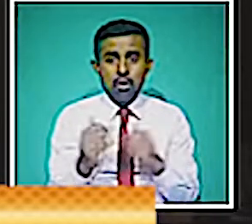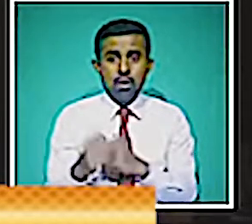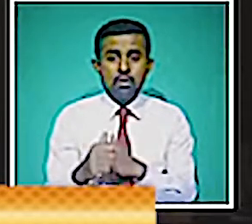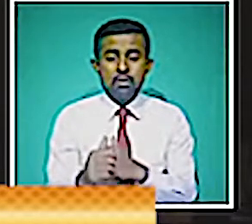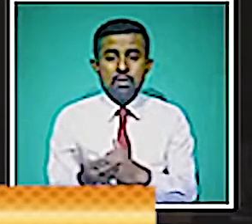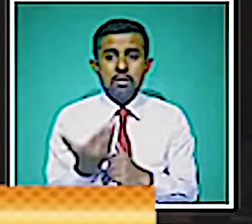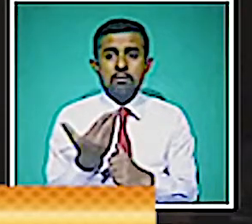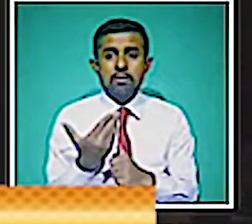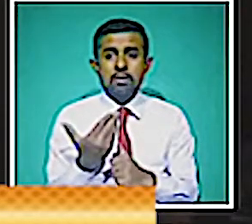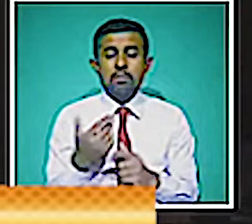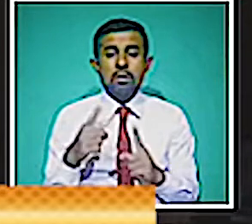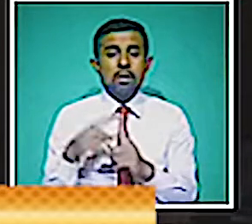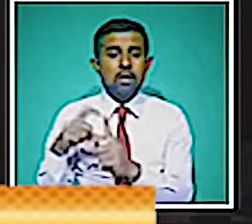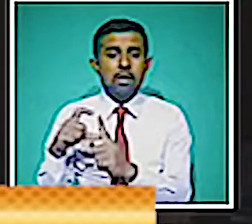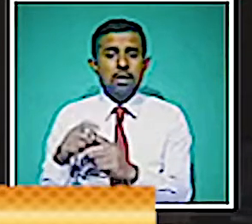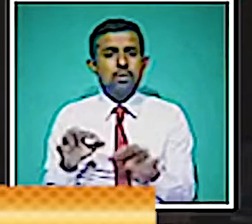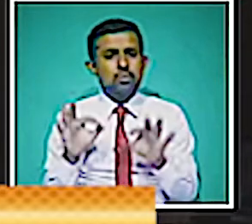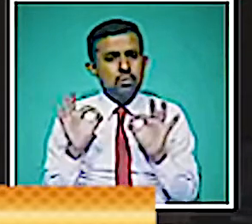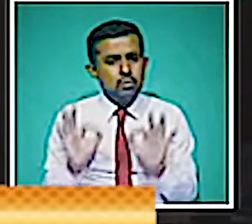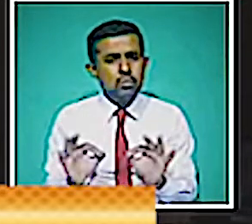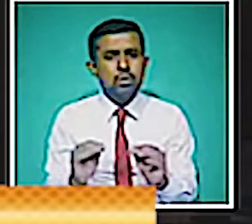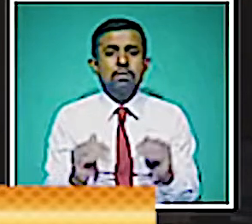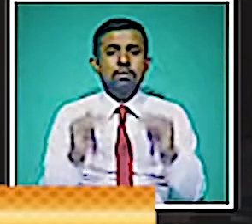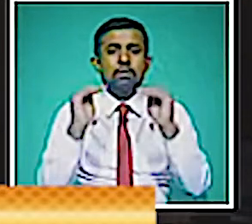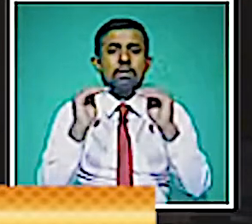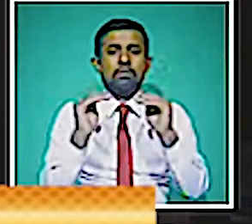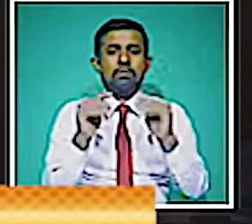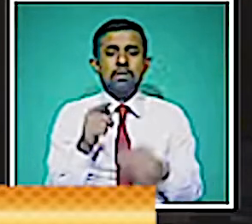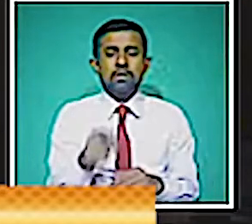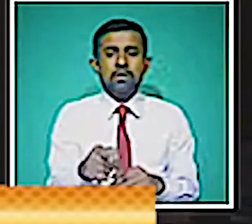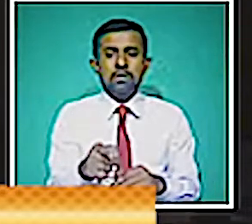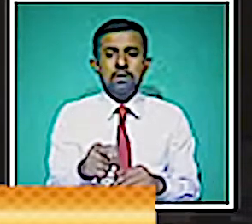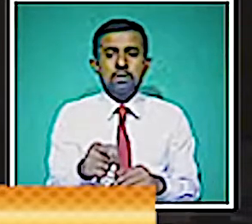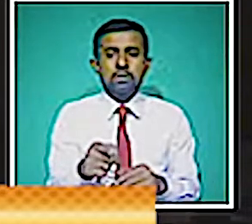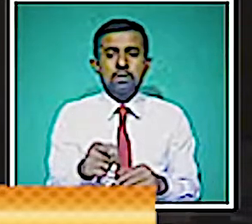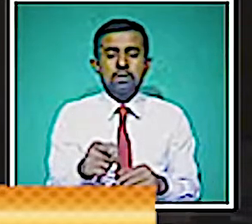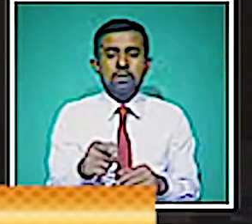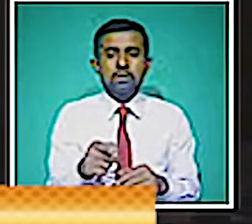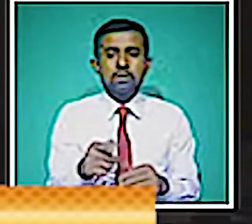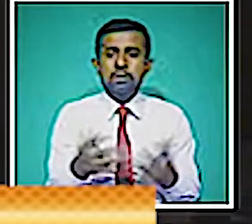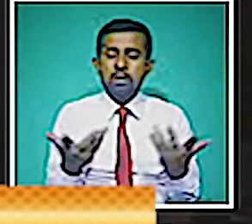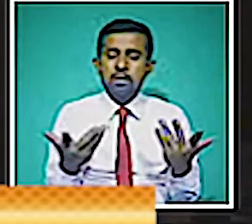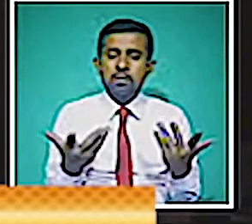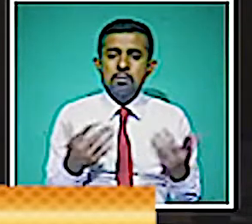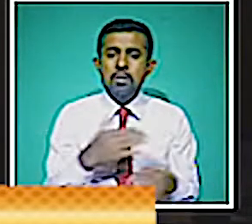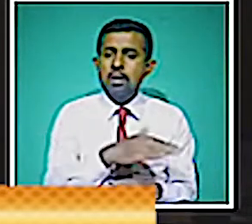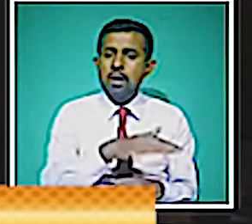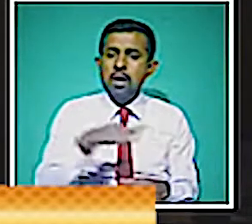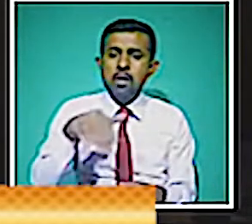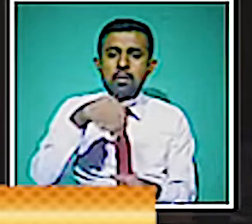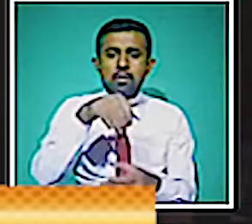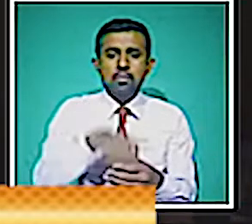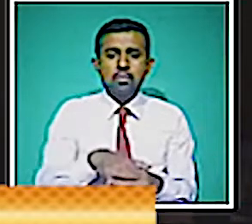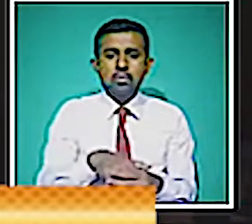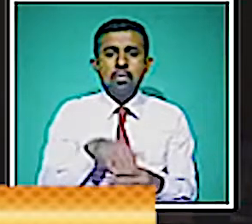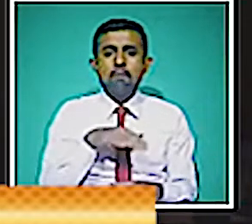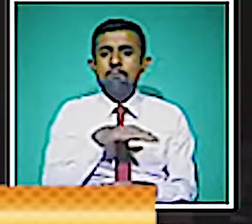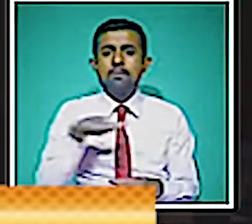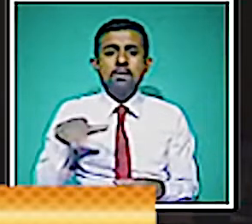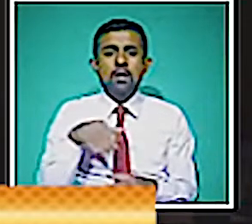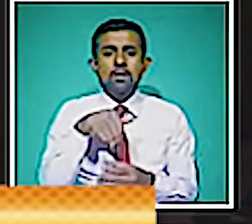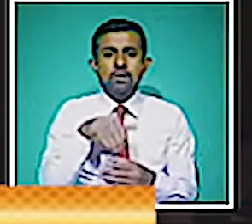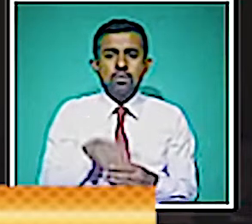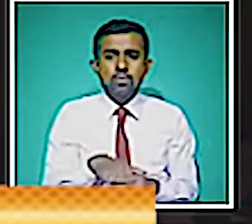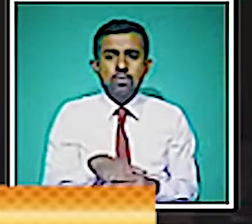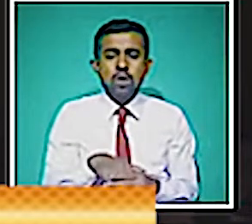முன்னேற்றம் பெறுமா? பிள்ளைகள் அந்தந்த வட்டாரங்களில் இருக்கின்ற பிள்ளைகள் அந்த கொத்தணி பாடசாலைகளுடைய ஏரியாக்களில் இருக்கிற பிள்ளைகள் அந்த பாடசாலைகளில் தான்